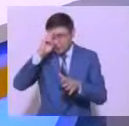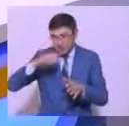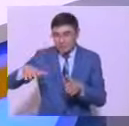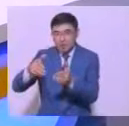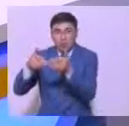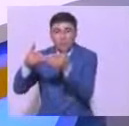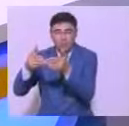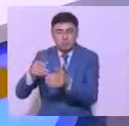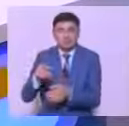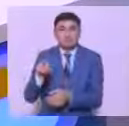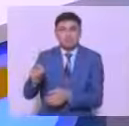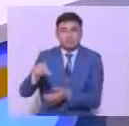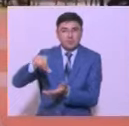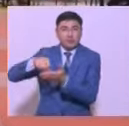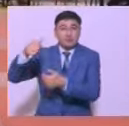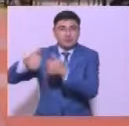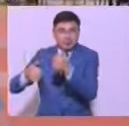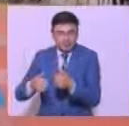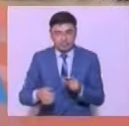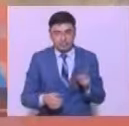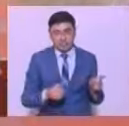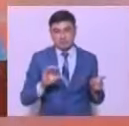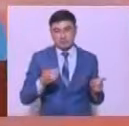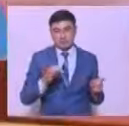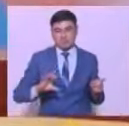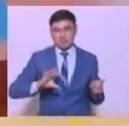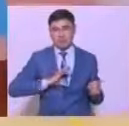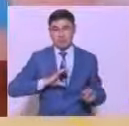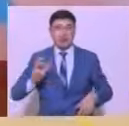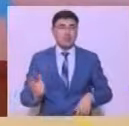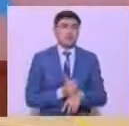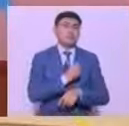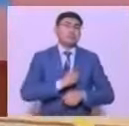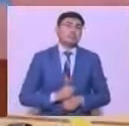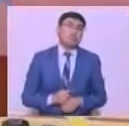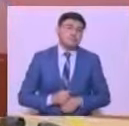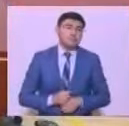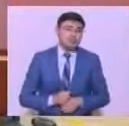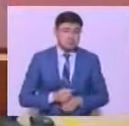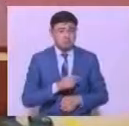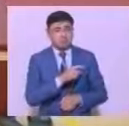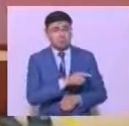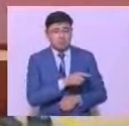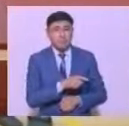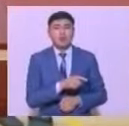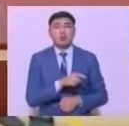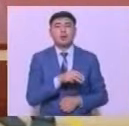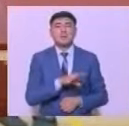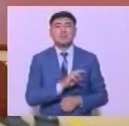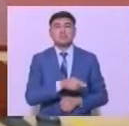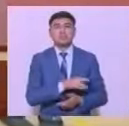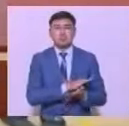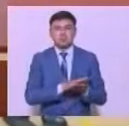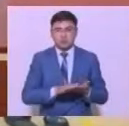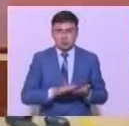Жандарбек Кенжин күміс медаль жеңіп алды. Жандарбек Кенжин жарысқа ішкі істер саласының қызметкері ретінде қатысқан